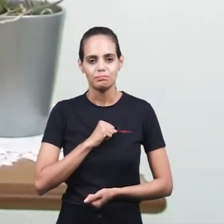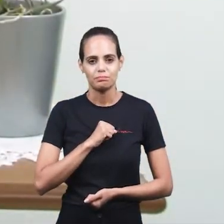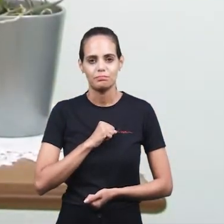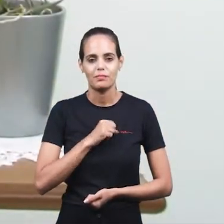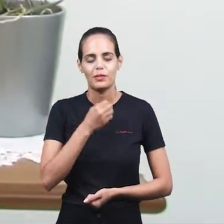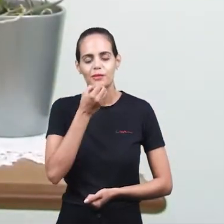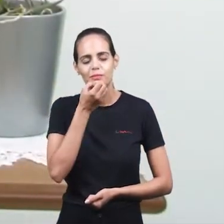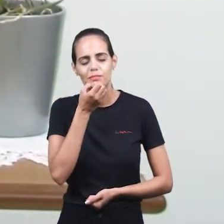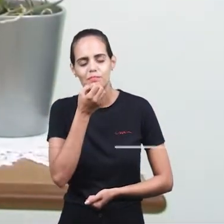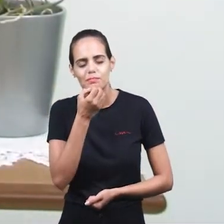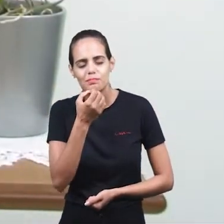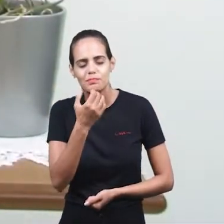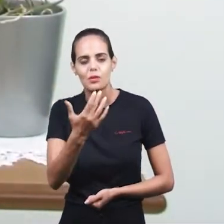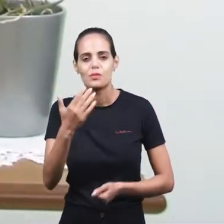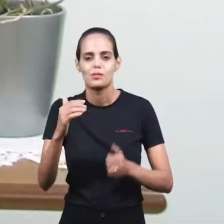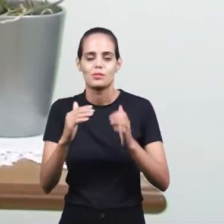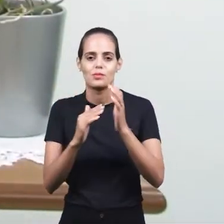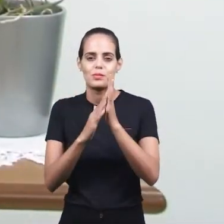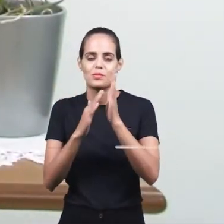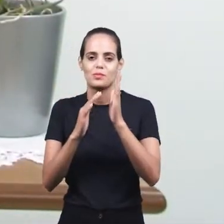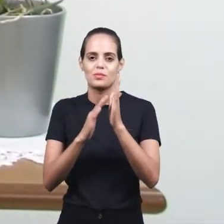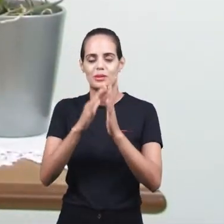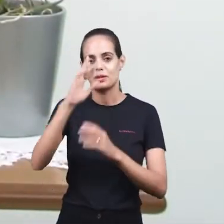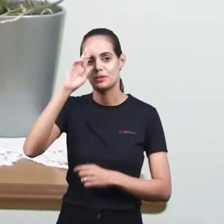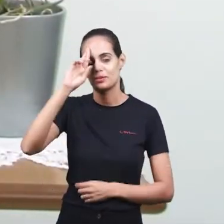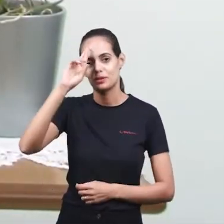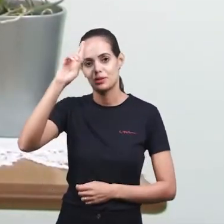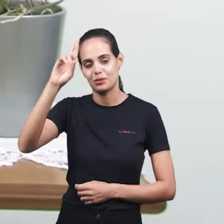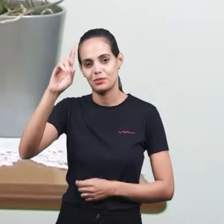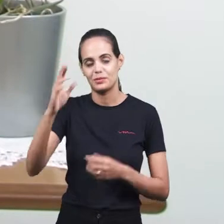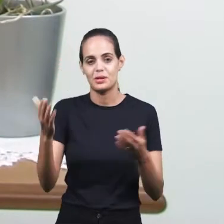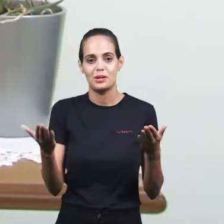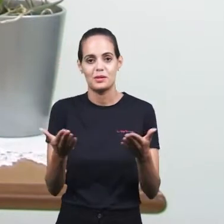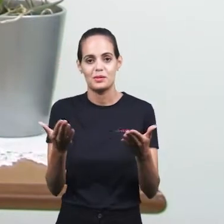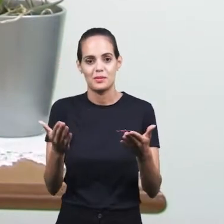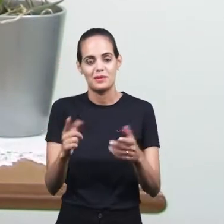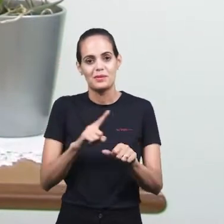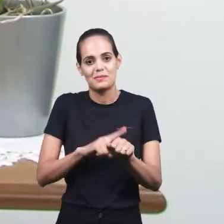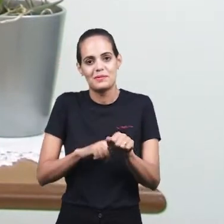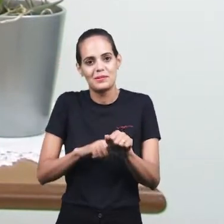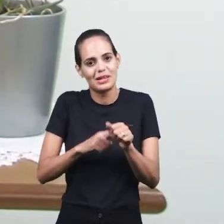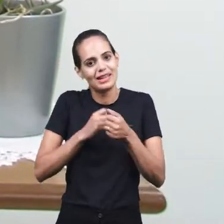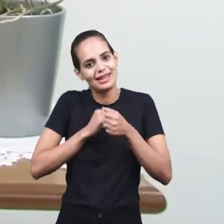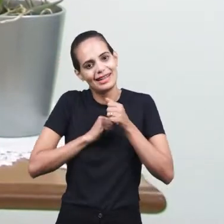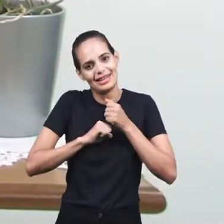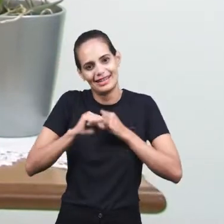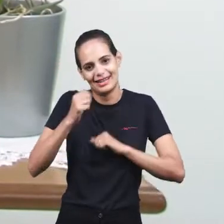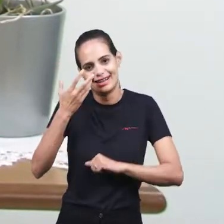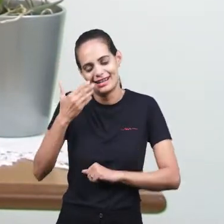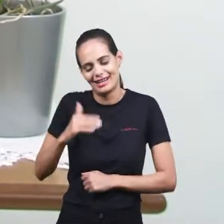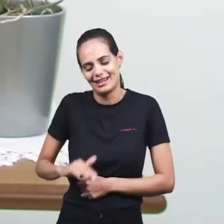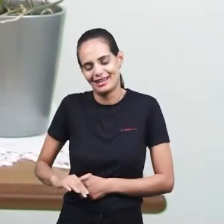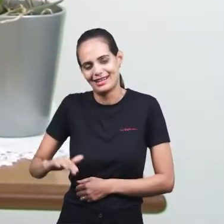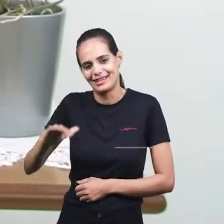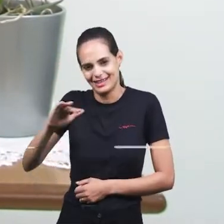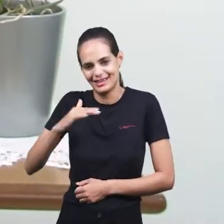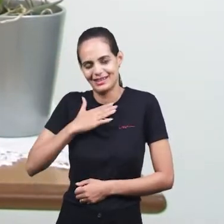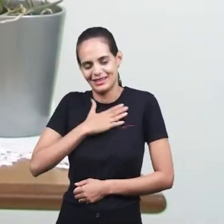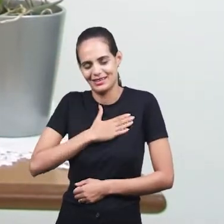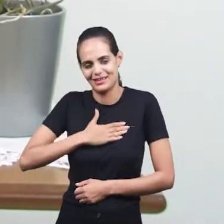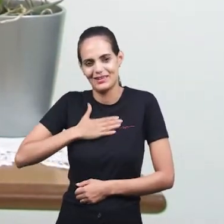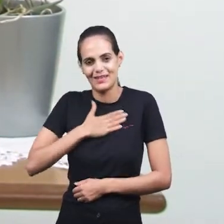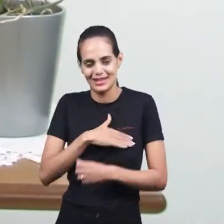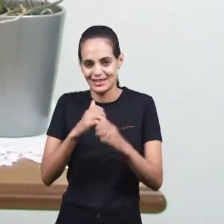Возлюбленные, как чудесно славить Господа. В этот момент мы